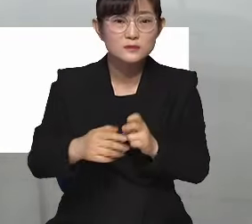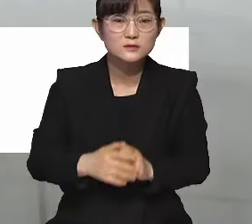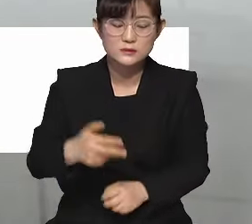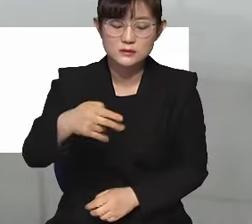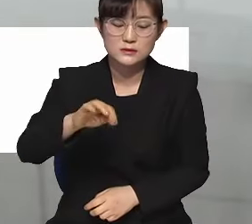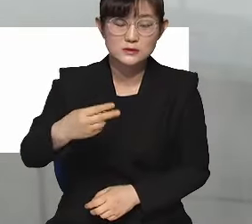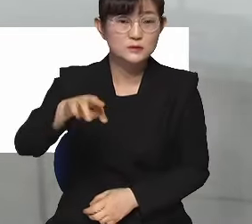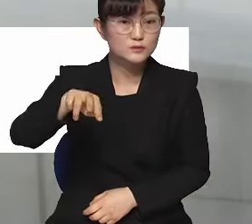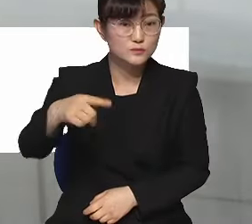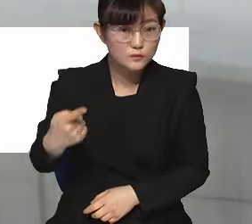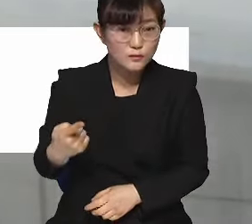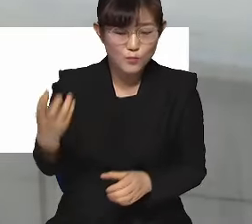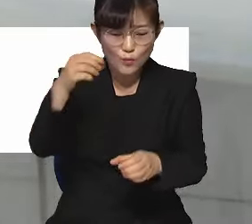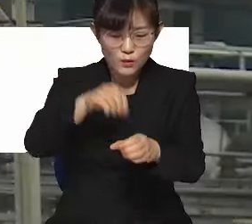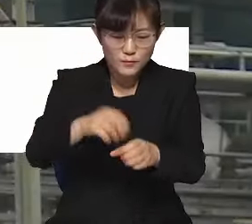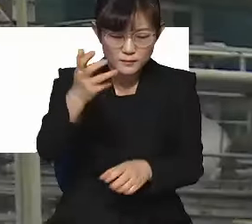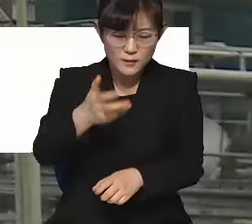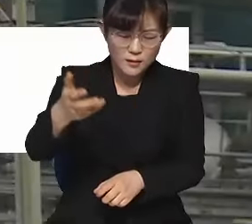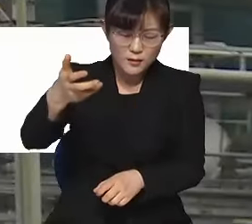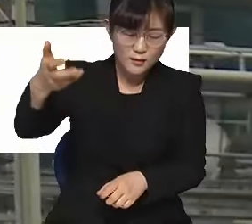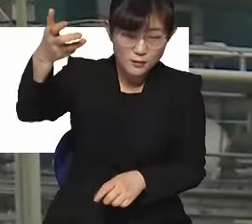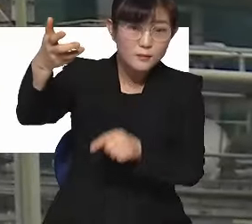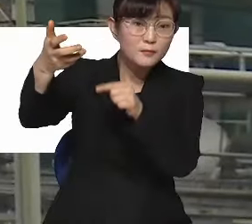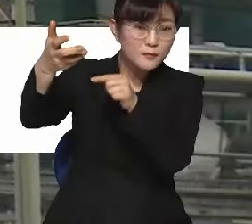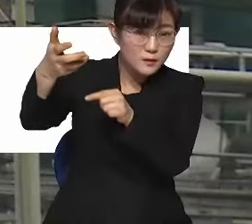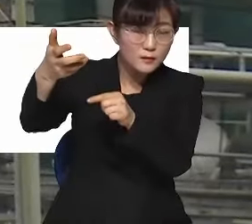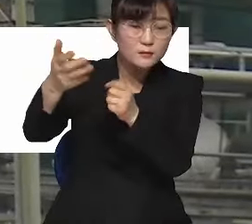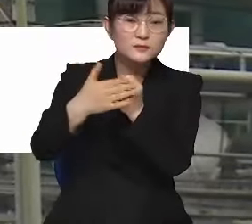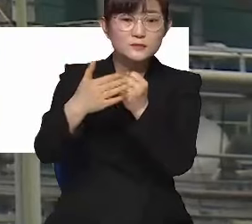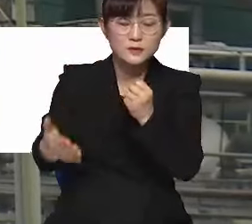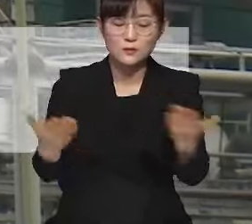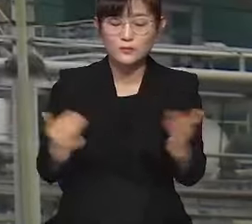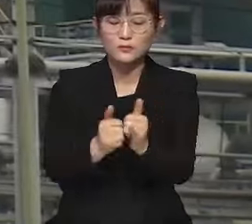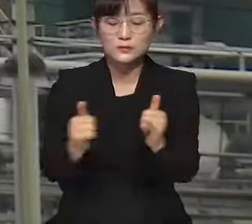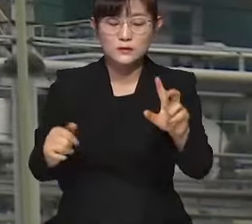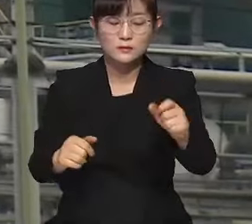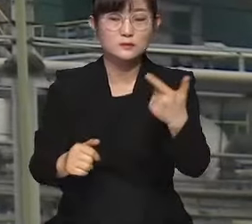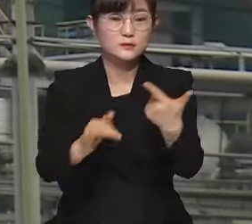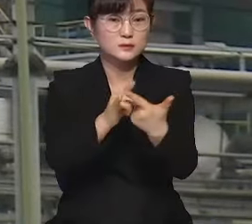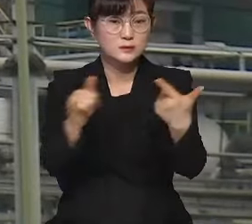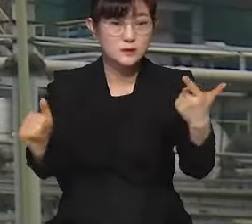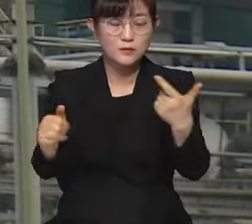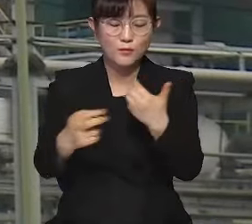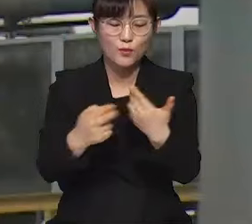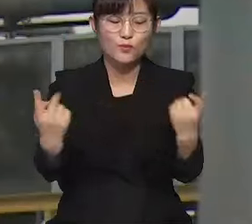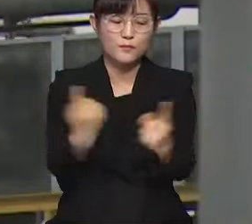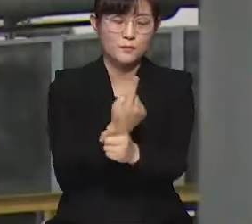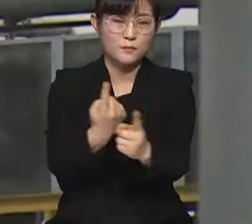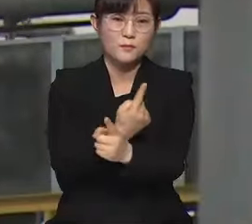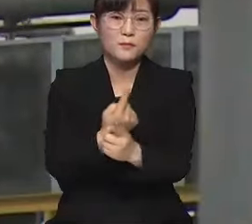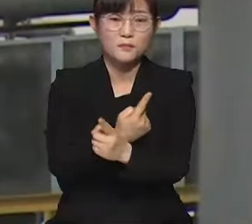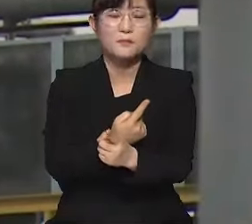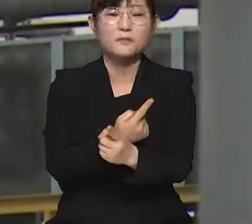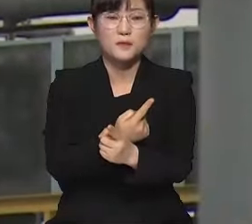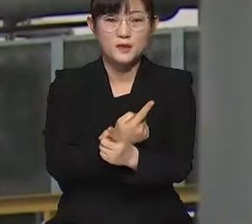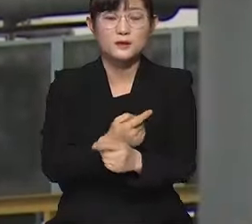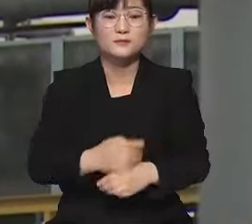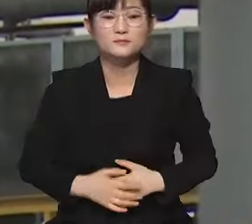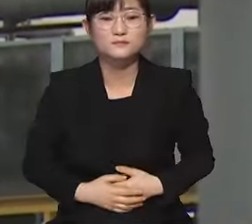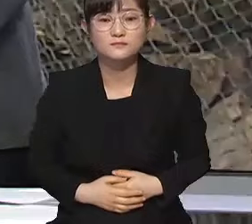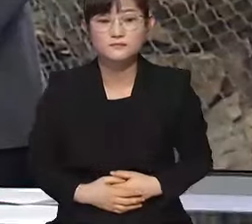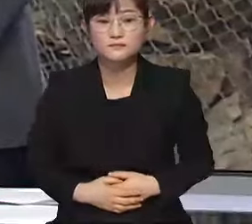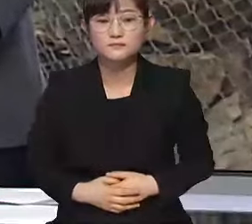고농도 질소산화물이 포함된 연기가 공장 굴뚝을 통해 배출돼 노동자 16명이 병원 치료를 받았습니다.